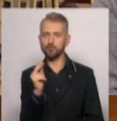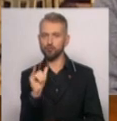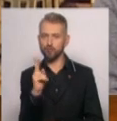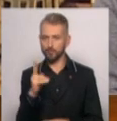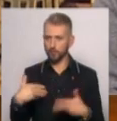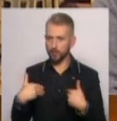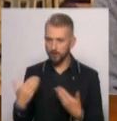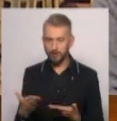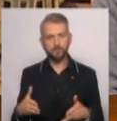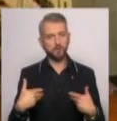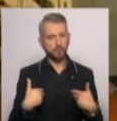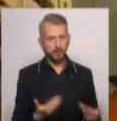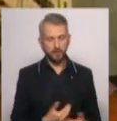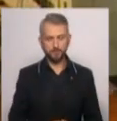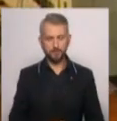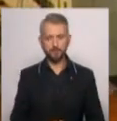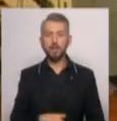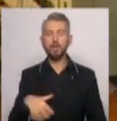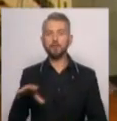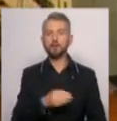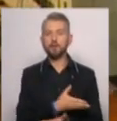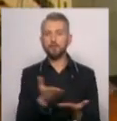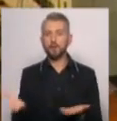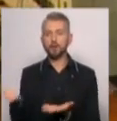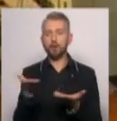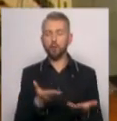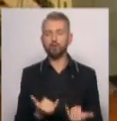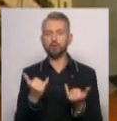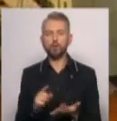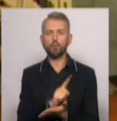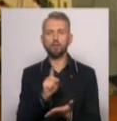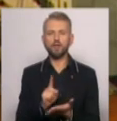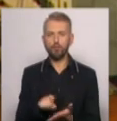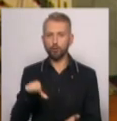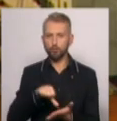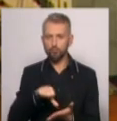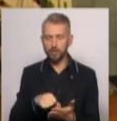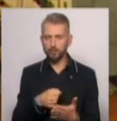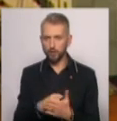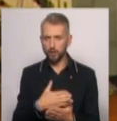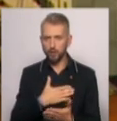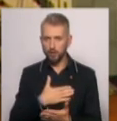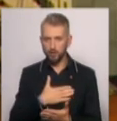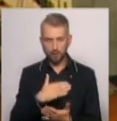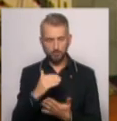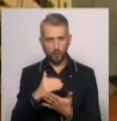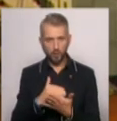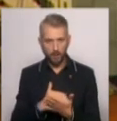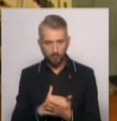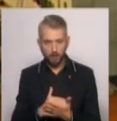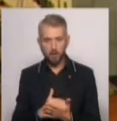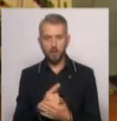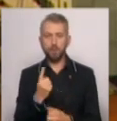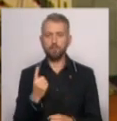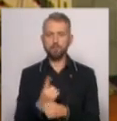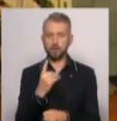день. Навзаєм, доброго дня. Отже, всіх киян я сьогодні запрошую обов'язково долучатися до нашої прямоефірної розмови. Вперше